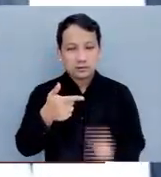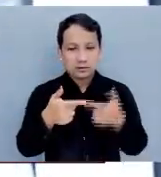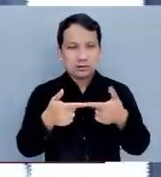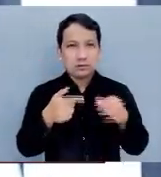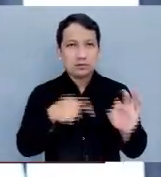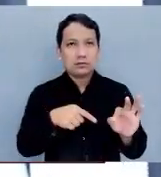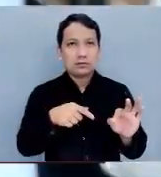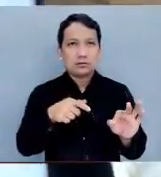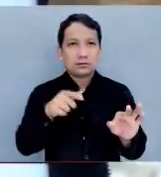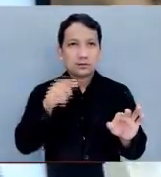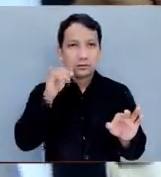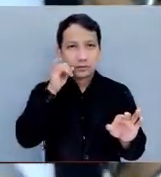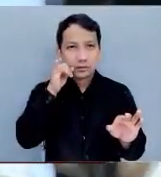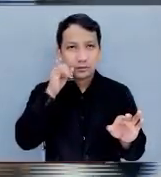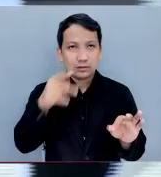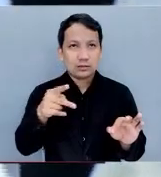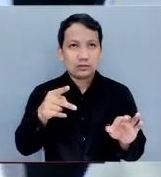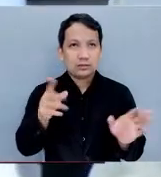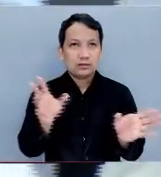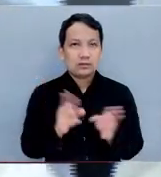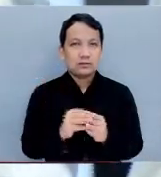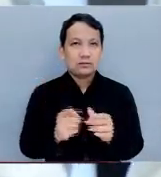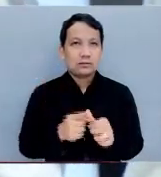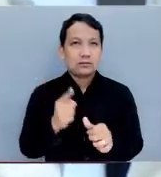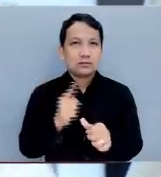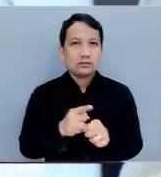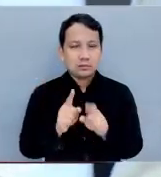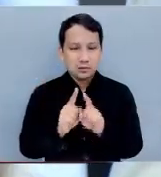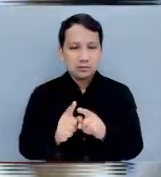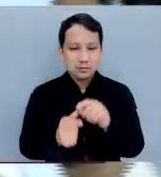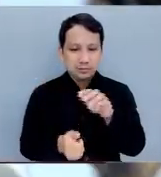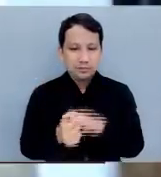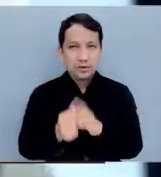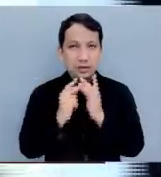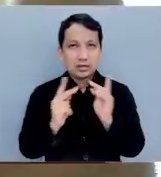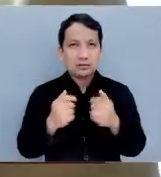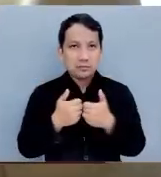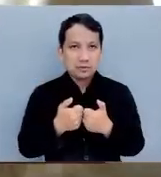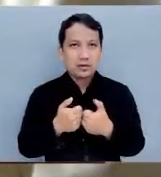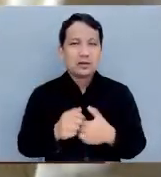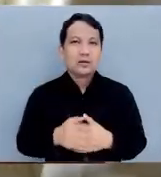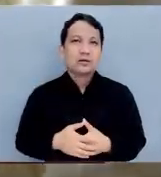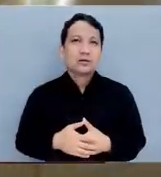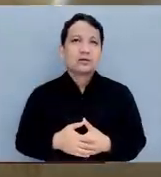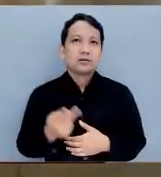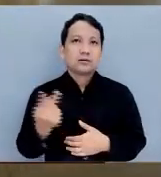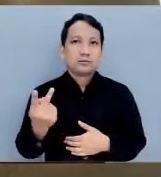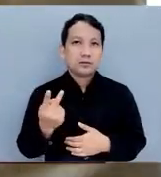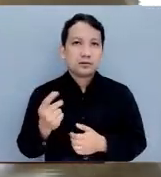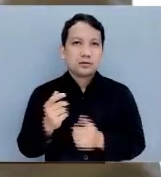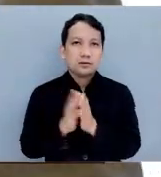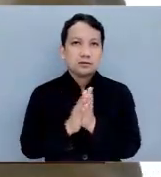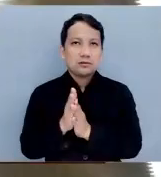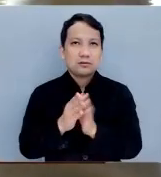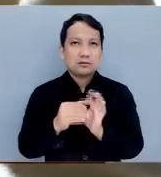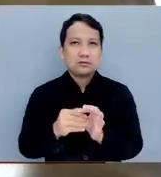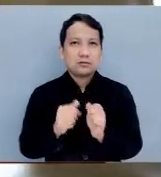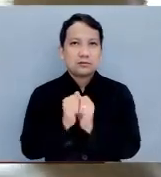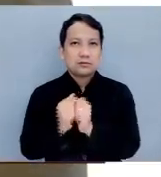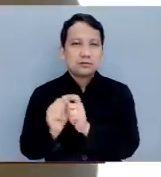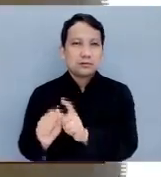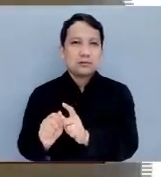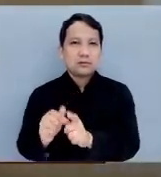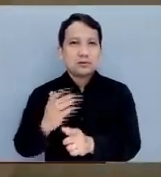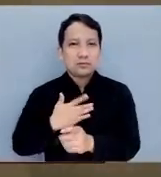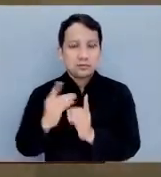Isa Pressman. Ito ang kanilang first public appearance as a couple. I'm very excited to be here, of course, with Isa as my